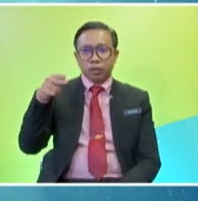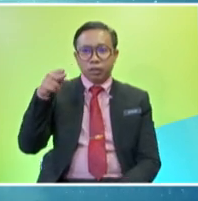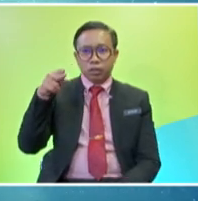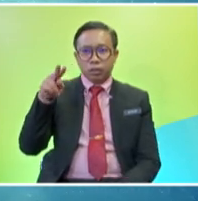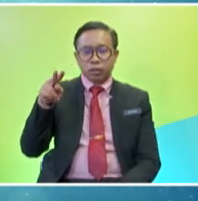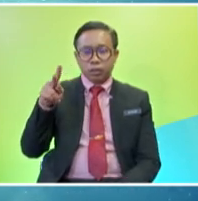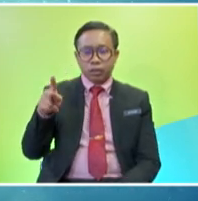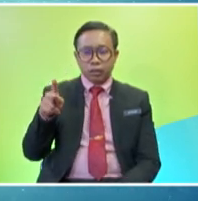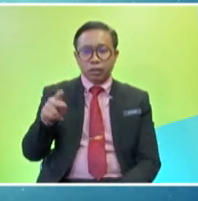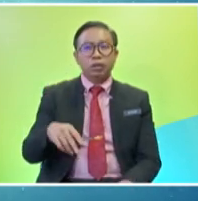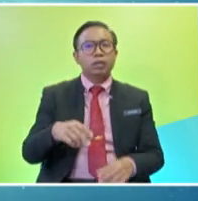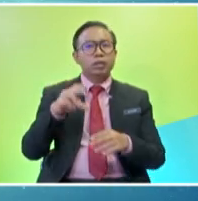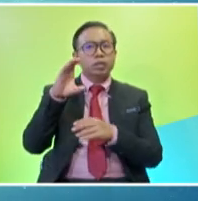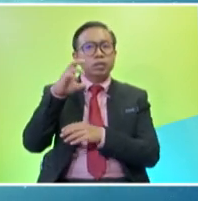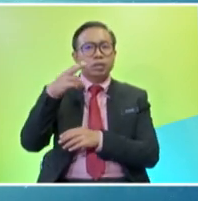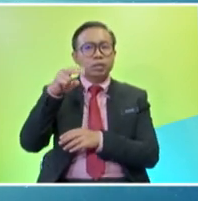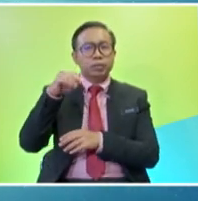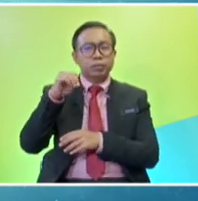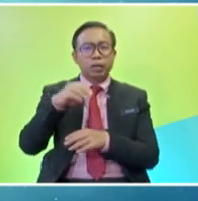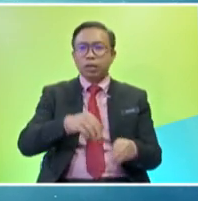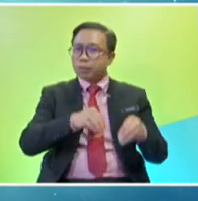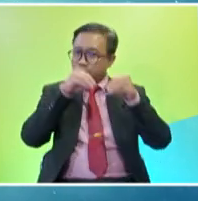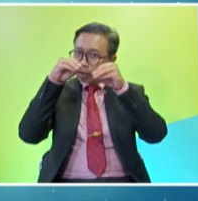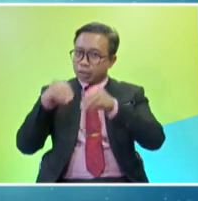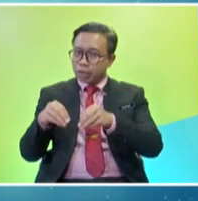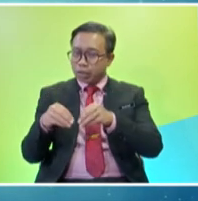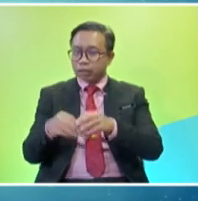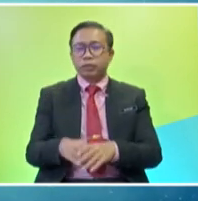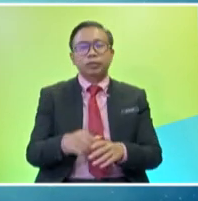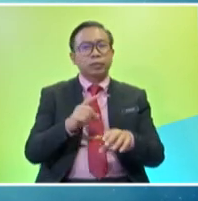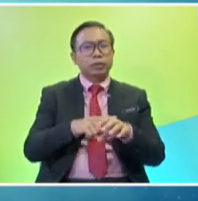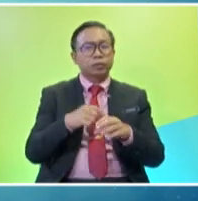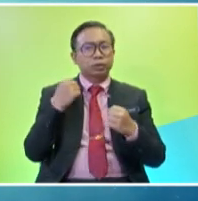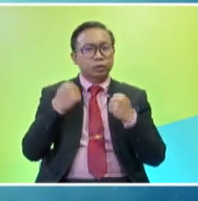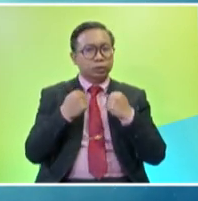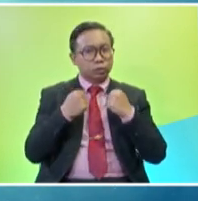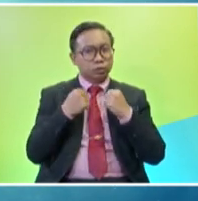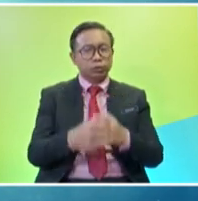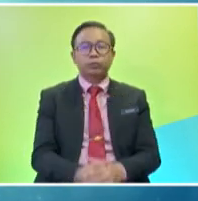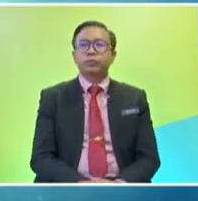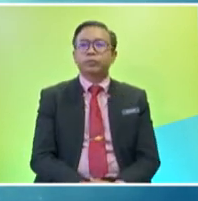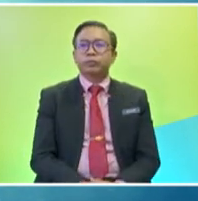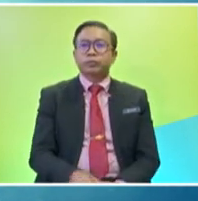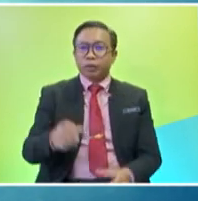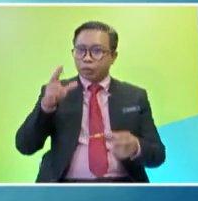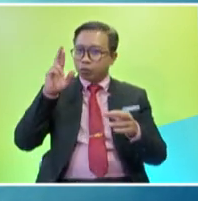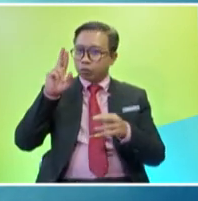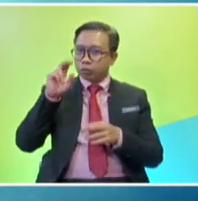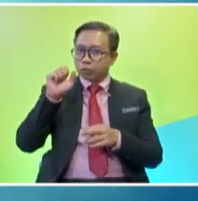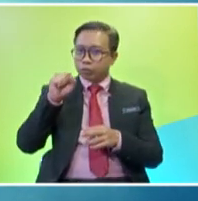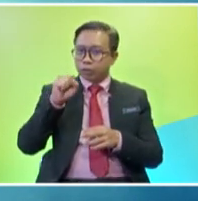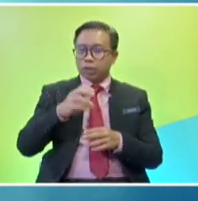hijrah pada musim sejuk manakah bagi kawasan hutan daun lurus sederhana pula Rusa dan burung Akan